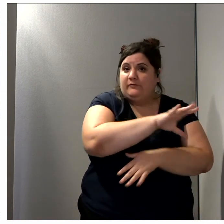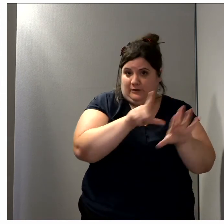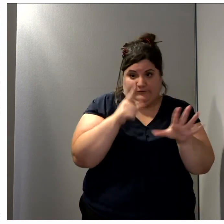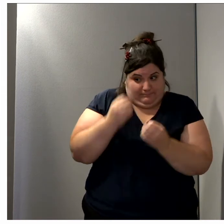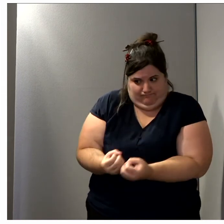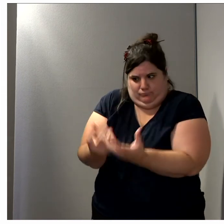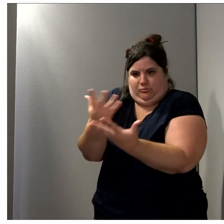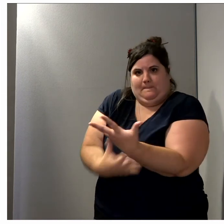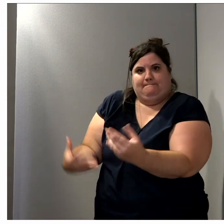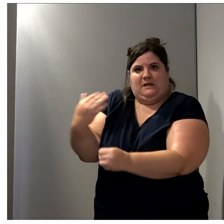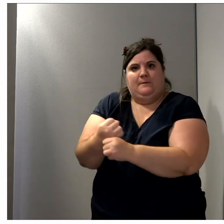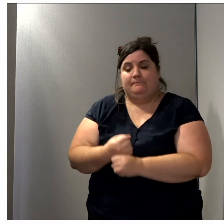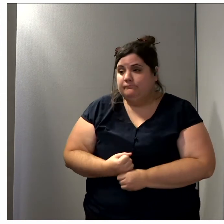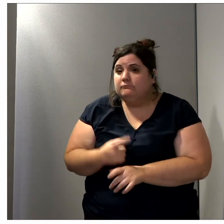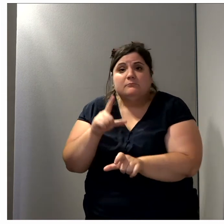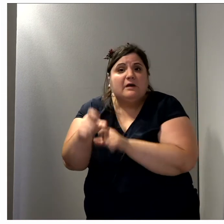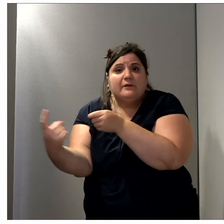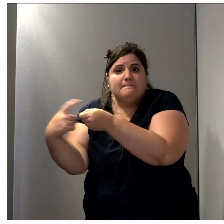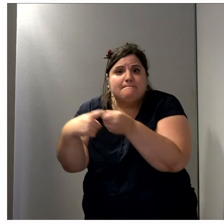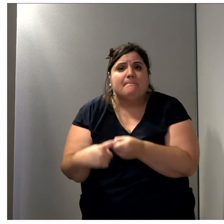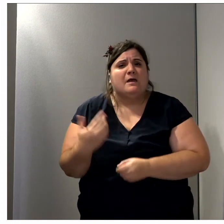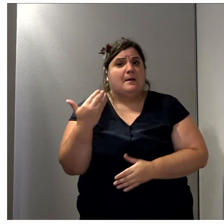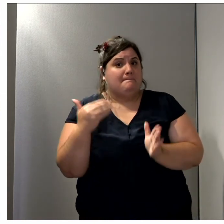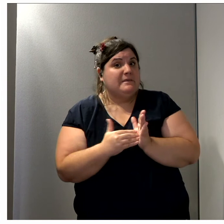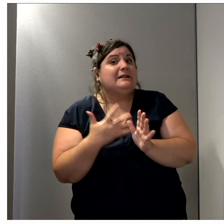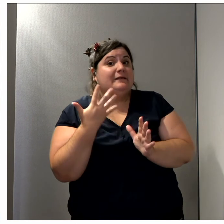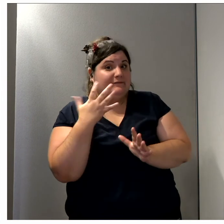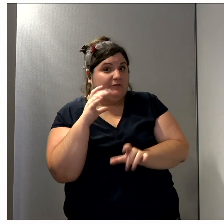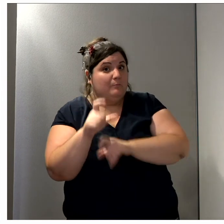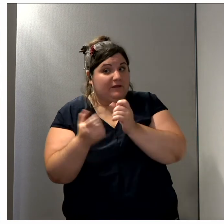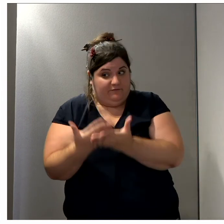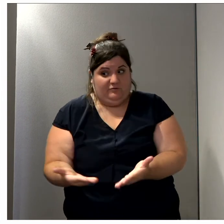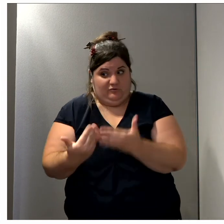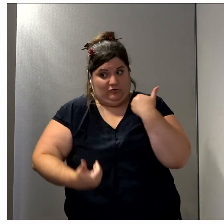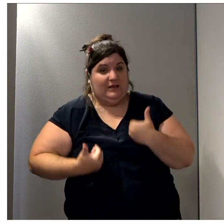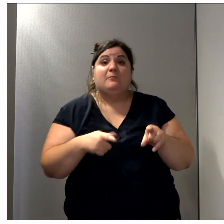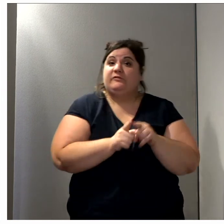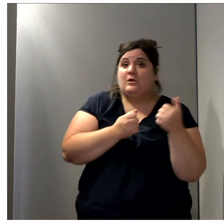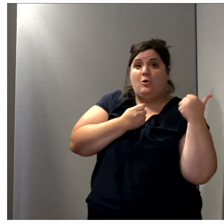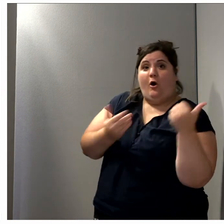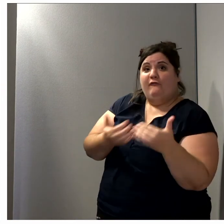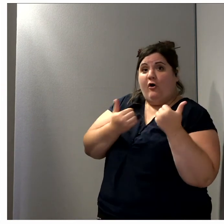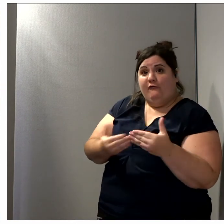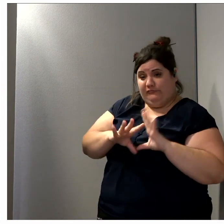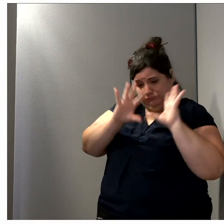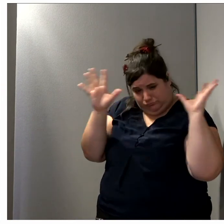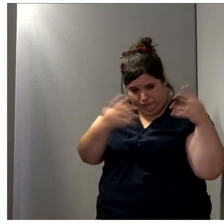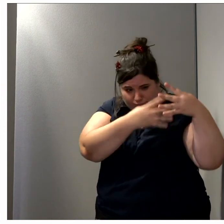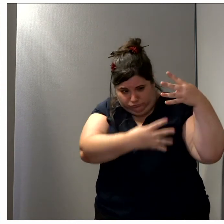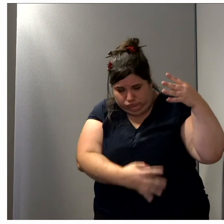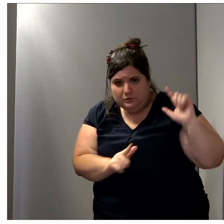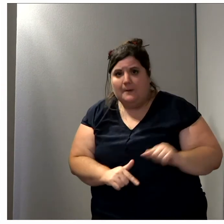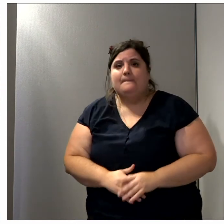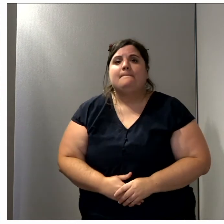en situation de handicap et des centaines d'offres d'emploi à tout moment. Cela a permis de maintenir le lien pendant les